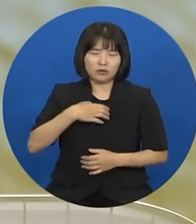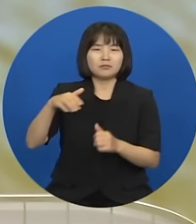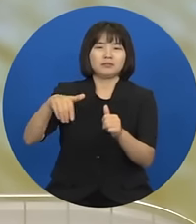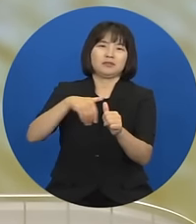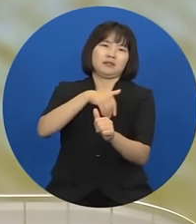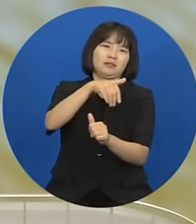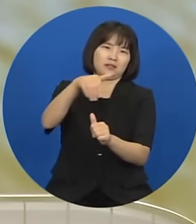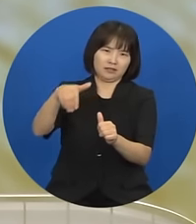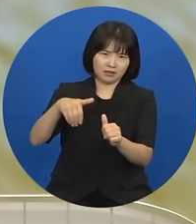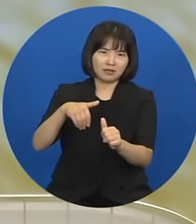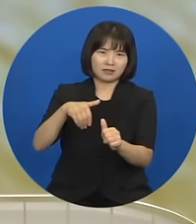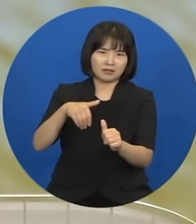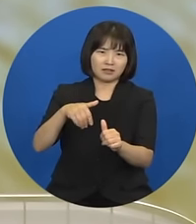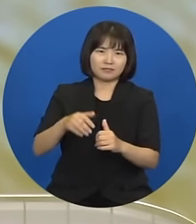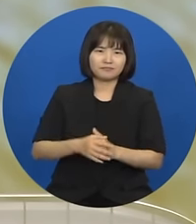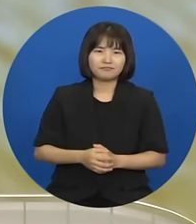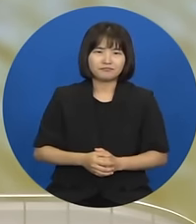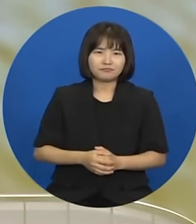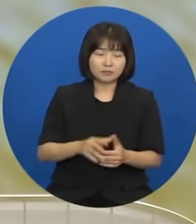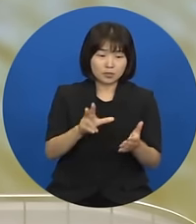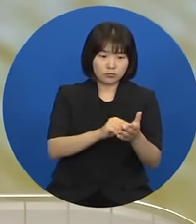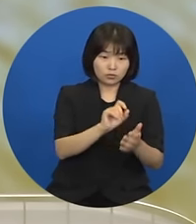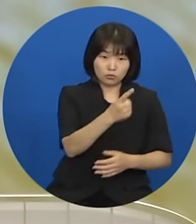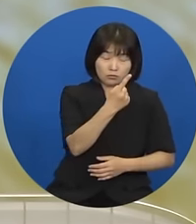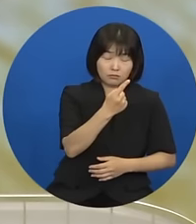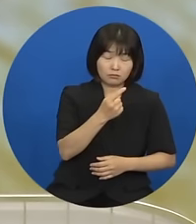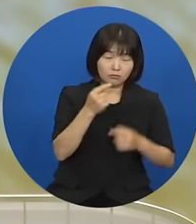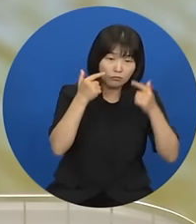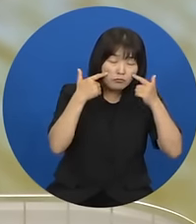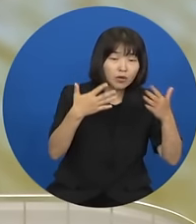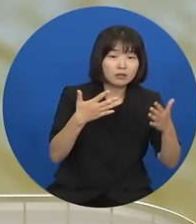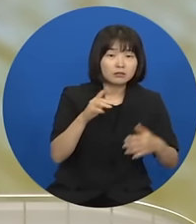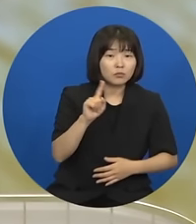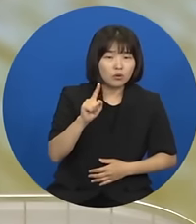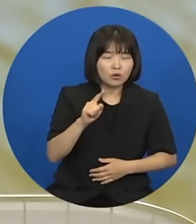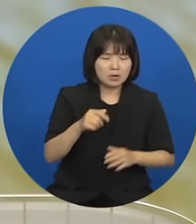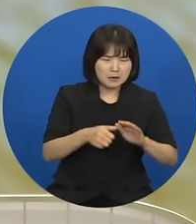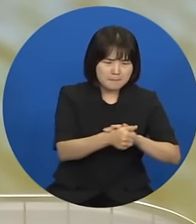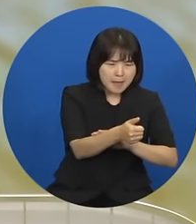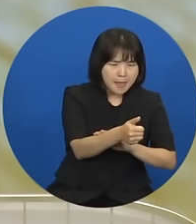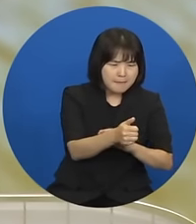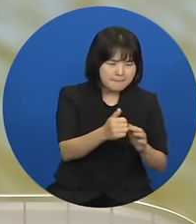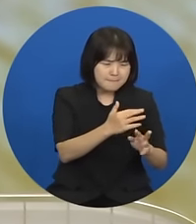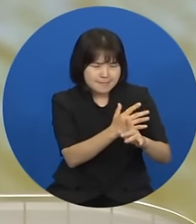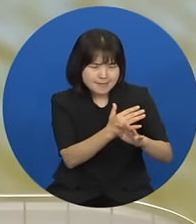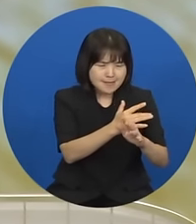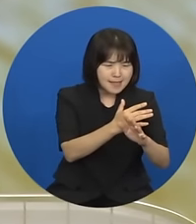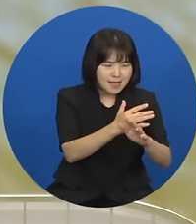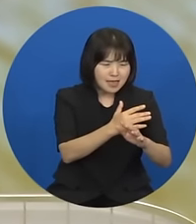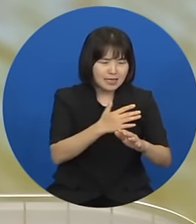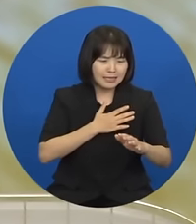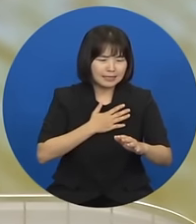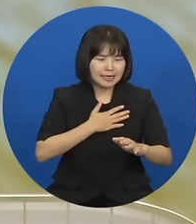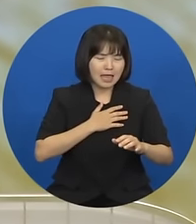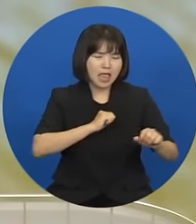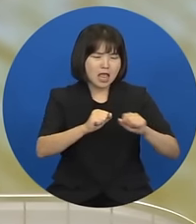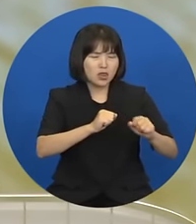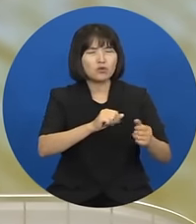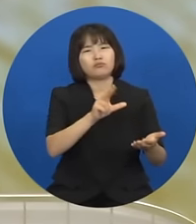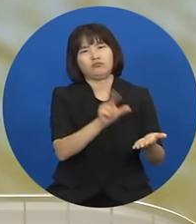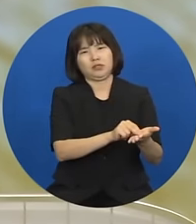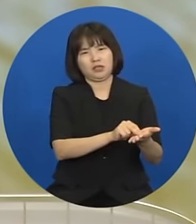상황이었습니다. 문제의 원인은 명확했어요. 뱀을 가지고 장난친 저의 철없는 행동이